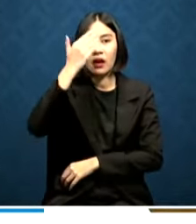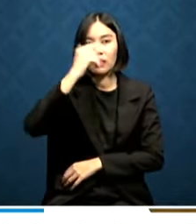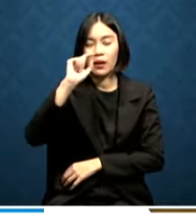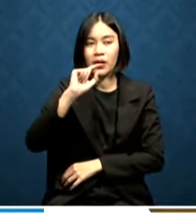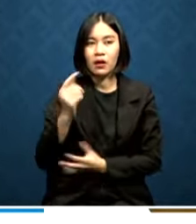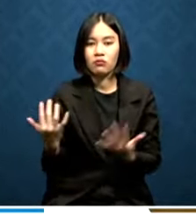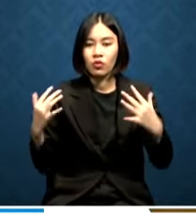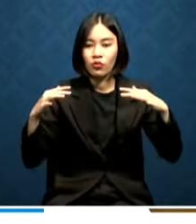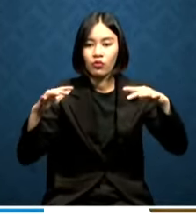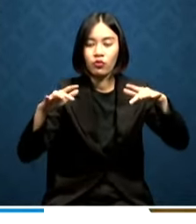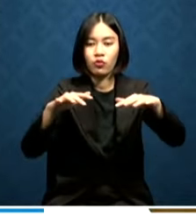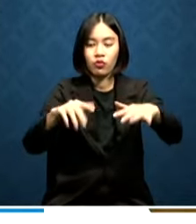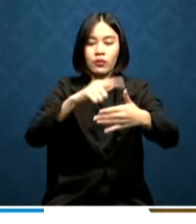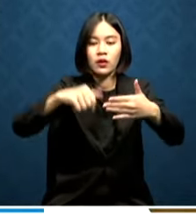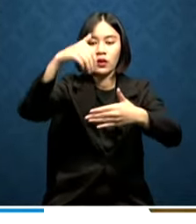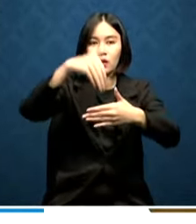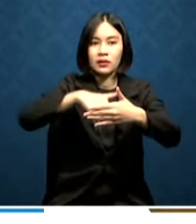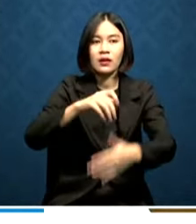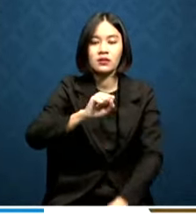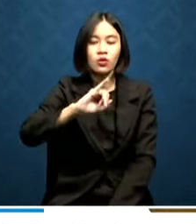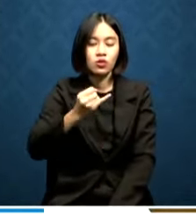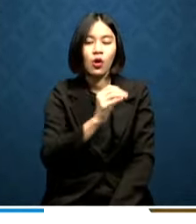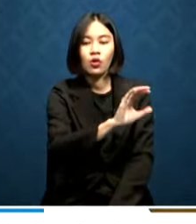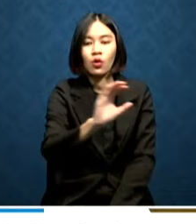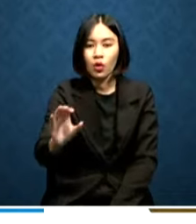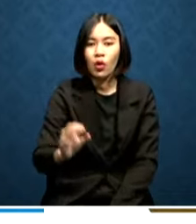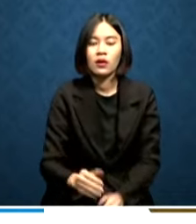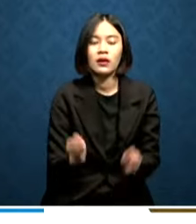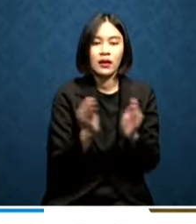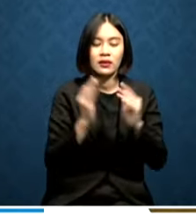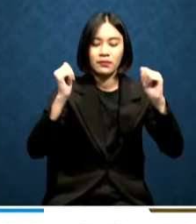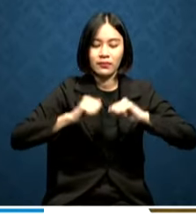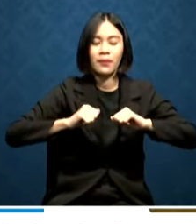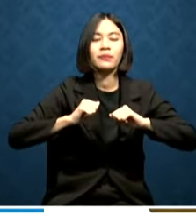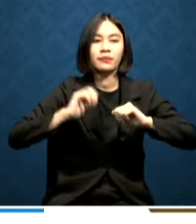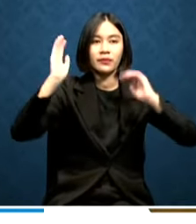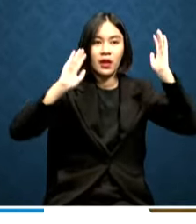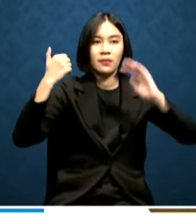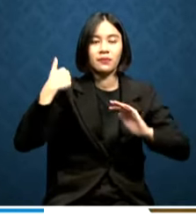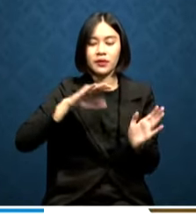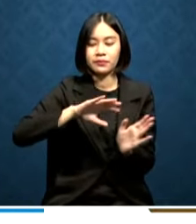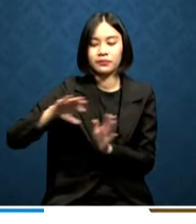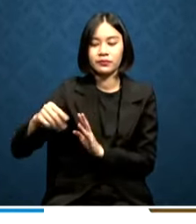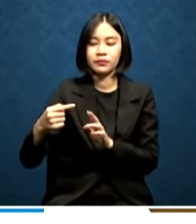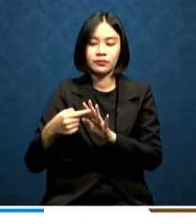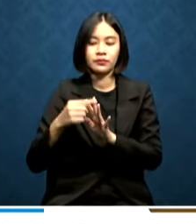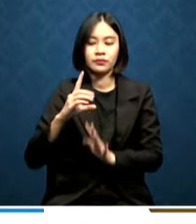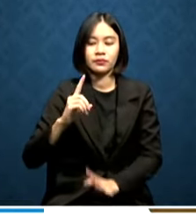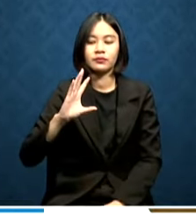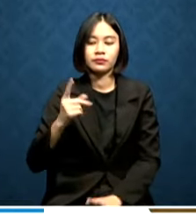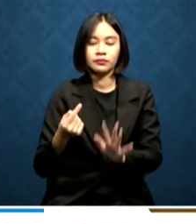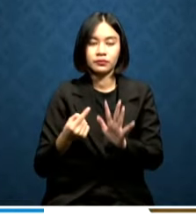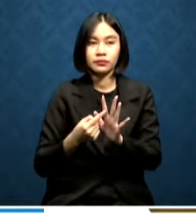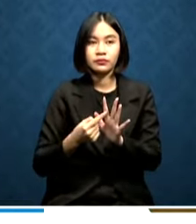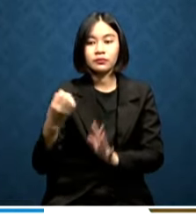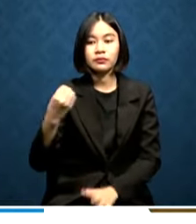กมาเลือกสว.ด้วยไอ้สจ.เขาด้วยแล้วก็ลงคะแนนนี้ด้วยนะครับท่านเดชานุตาไลนะครับ